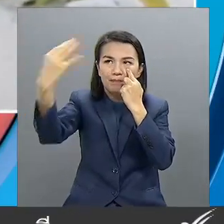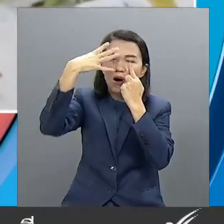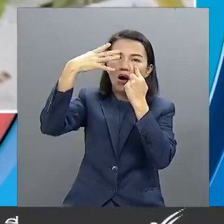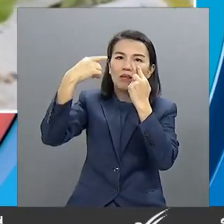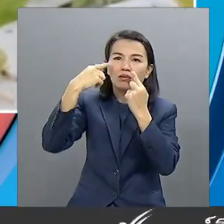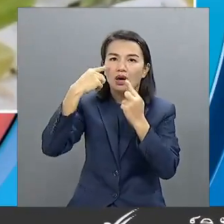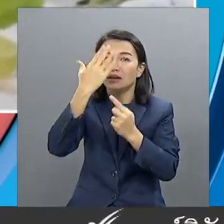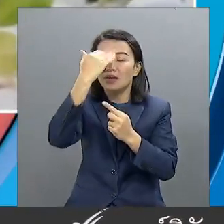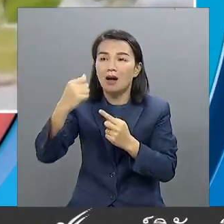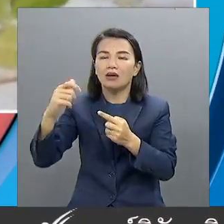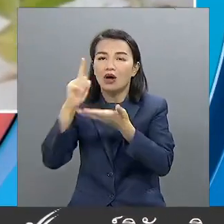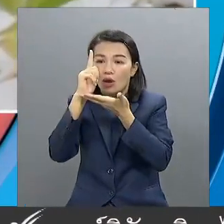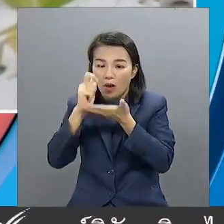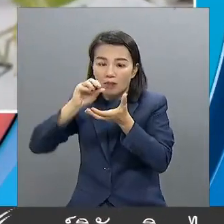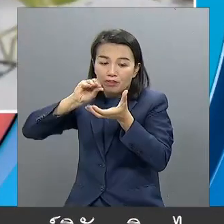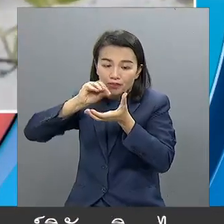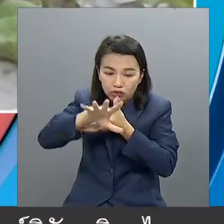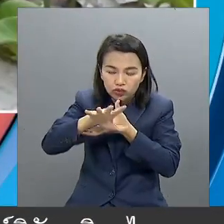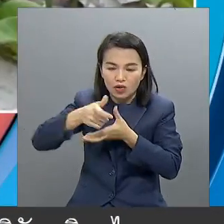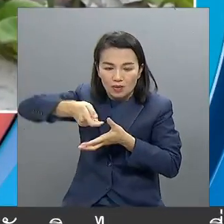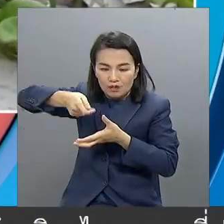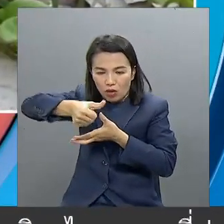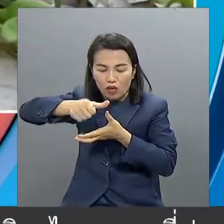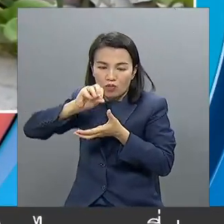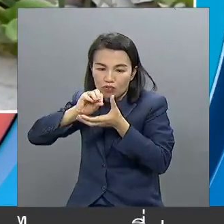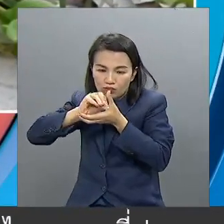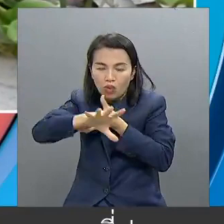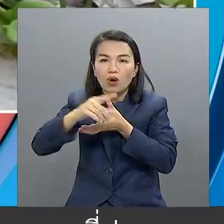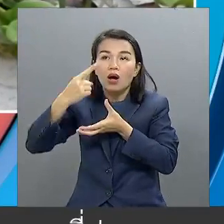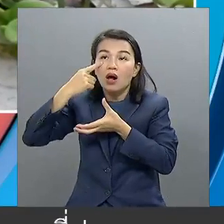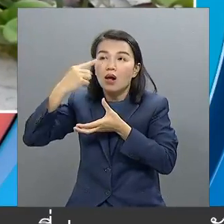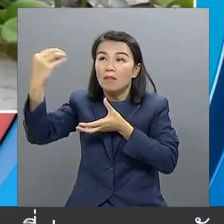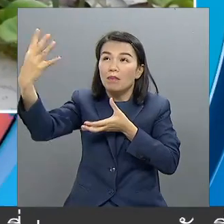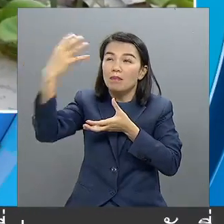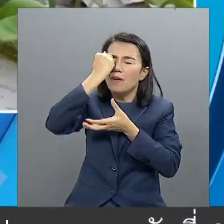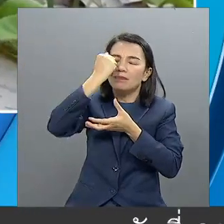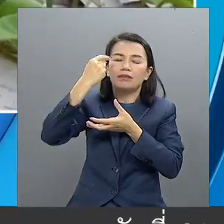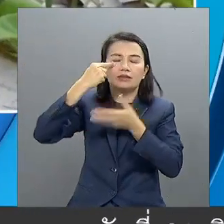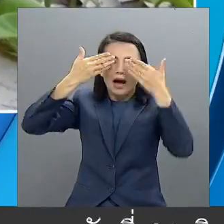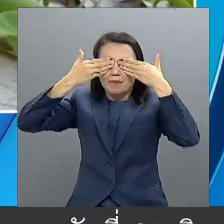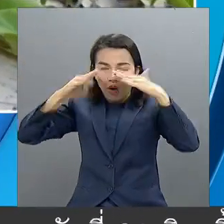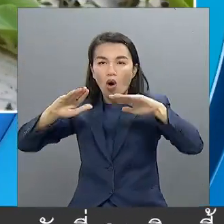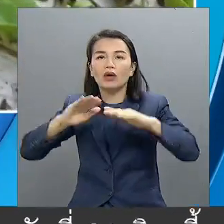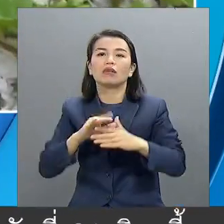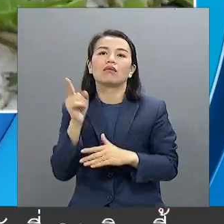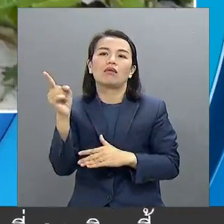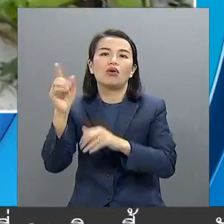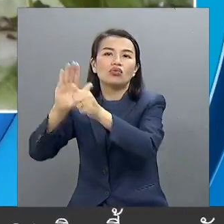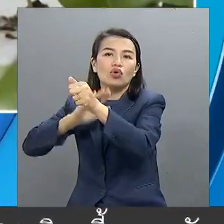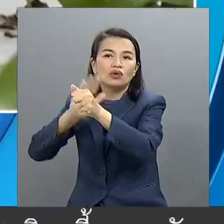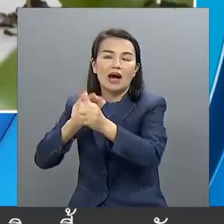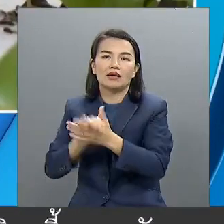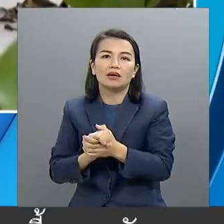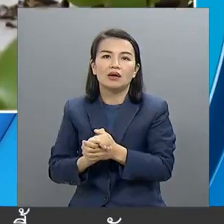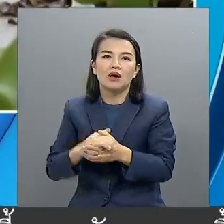ใช้แตหือใช้ไฟใช้สองโดตงททieนตาบอดเลย heavenาของมนจะบอดเลยดันั้นจะต้องใช้ระยะเวลาในการตรับ